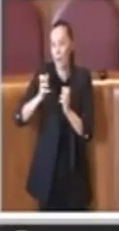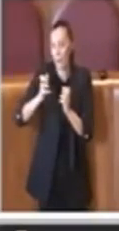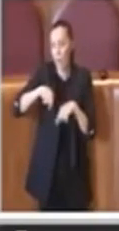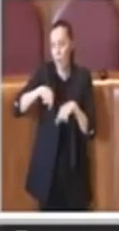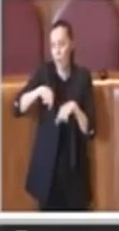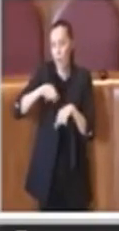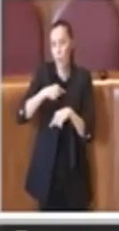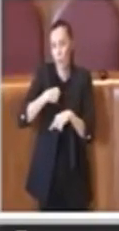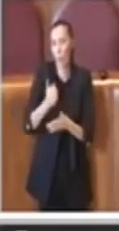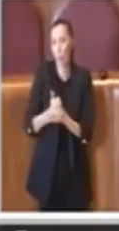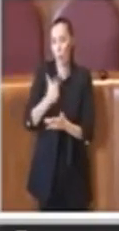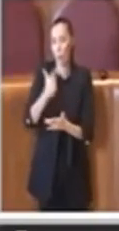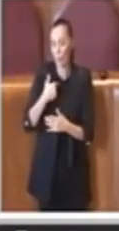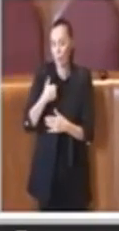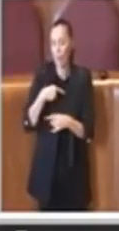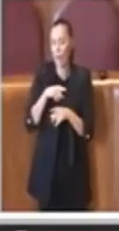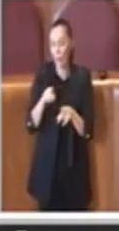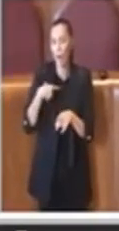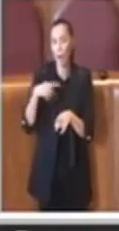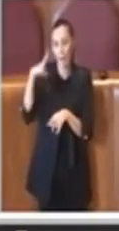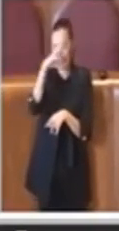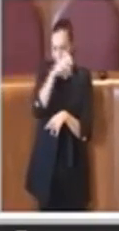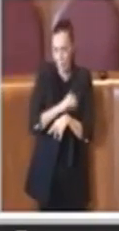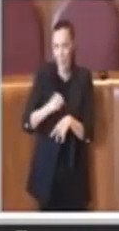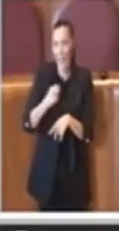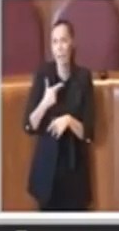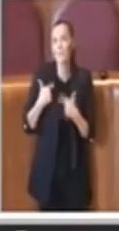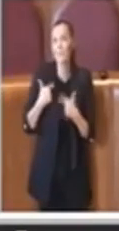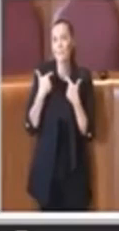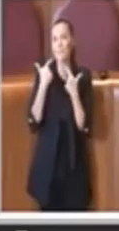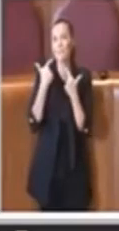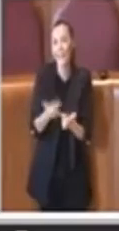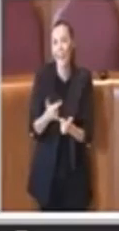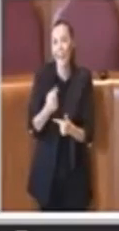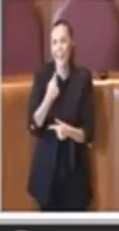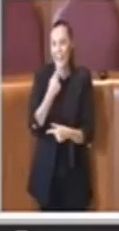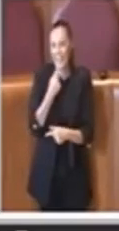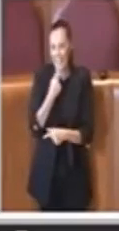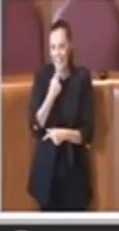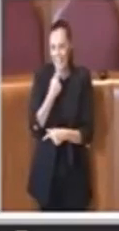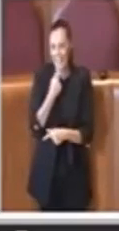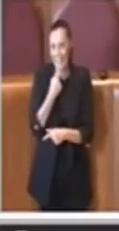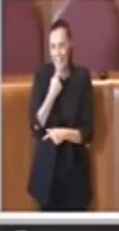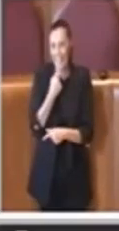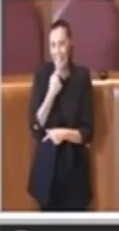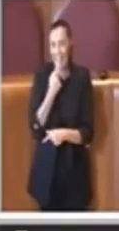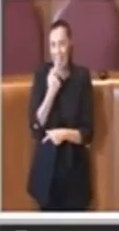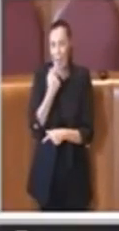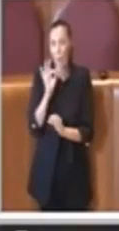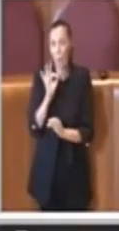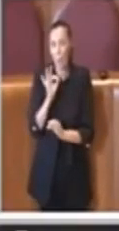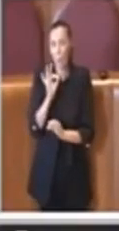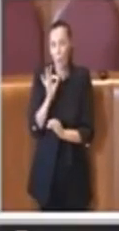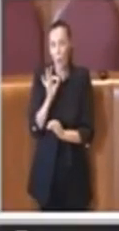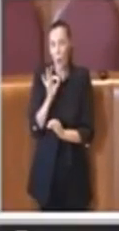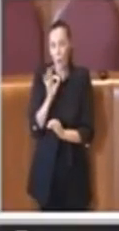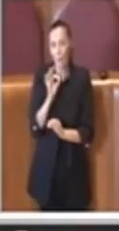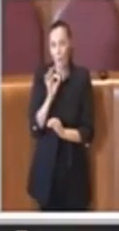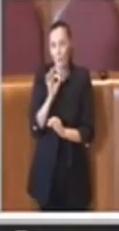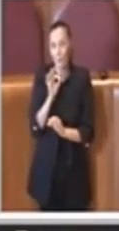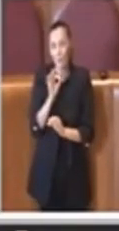attenzione e dare il maggior servizio all'utente. In questo caso si tratta di un utente di